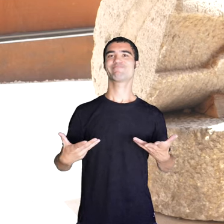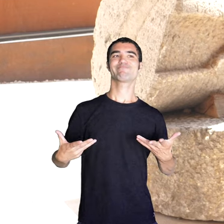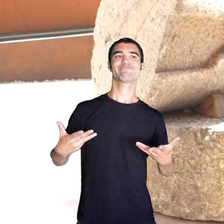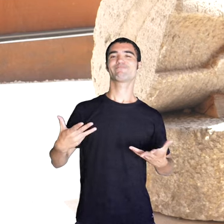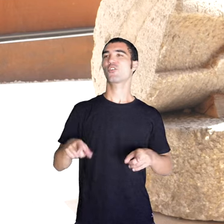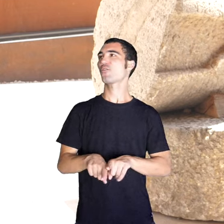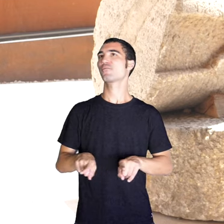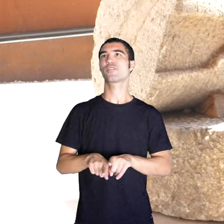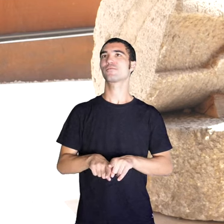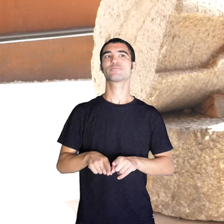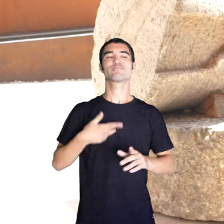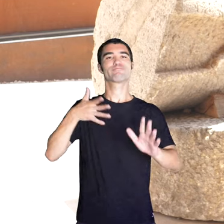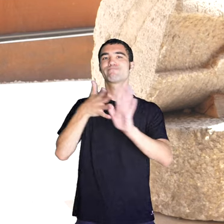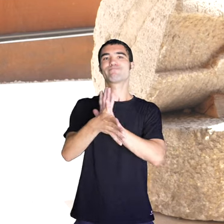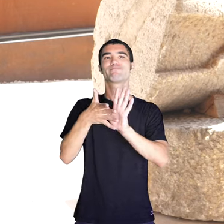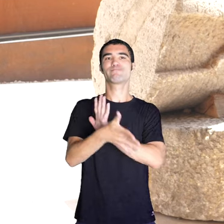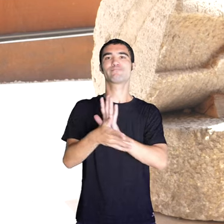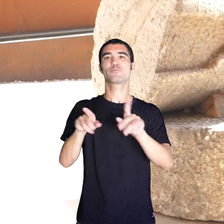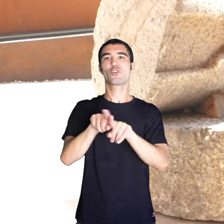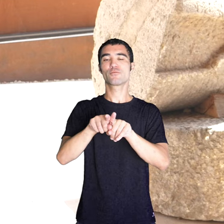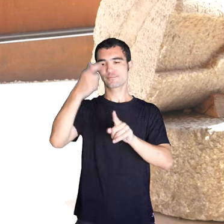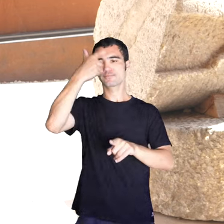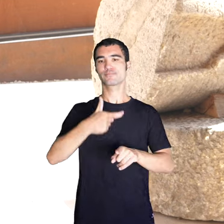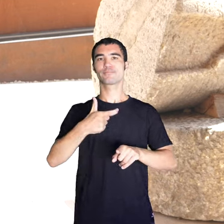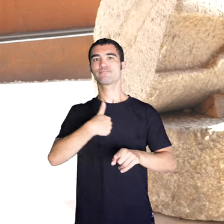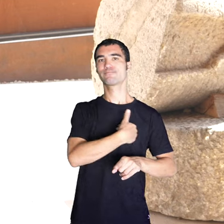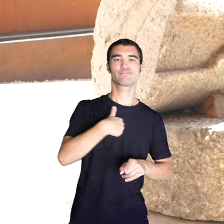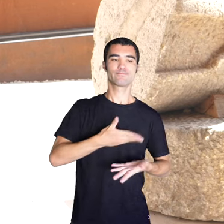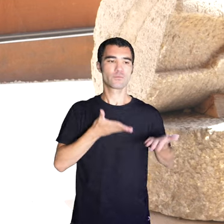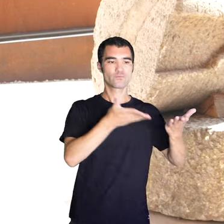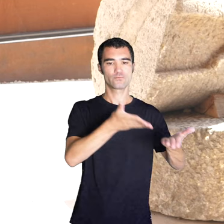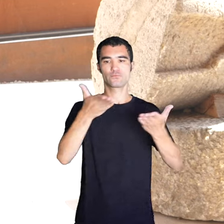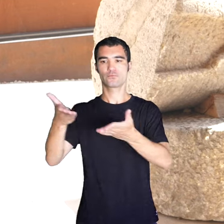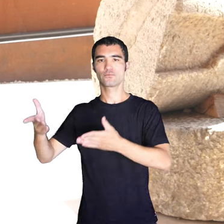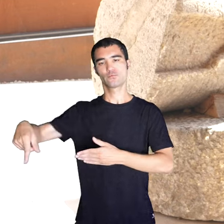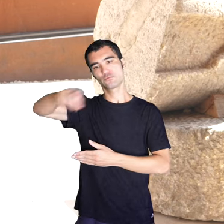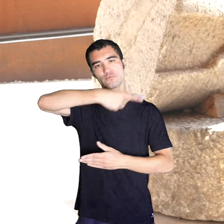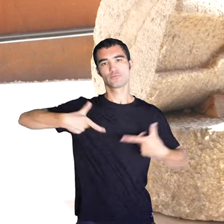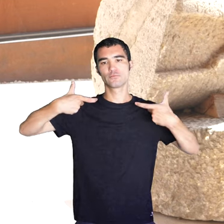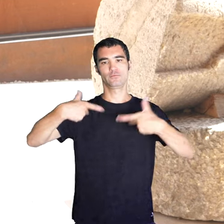és una manera de mirar d'ajudar a tot el que és el sector